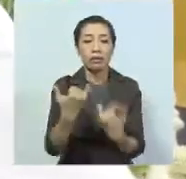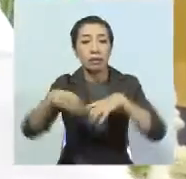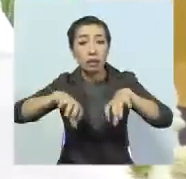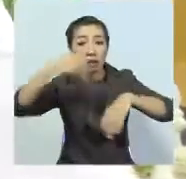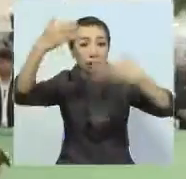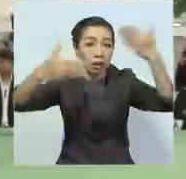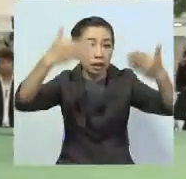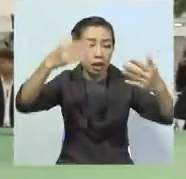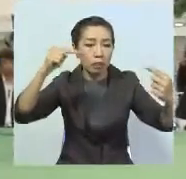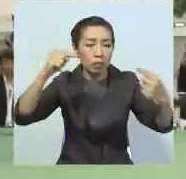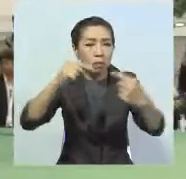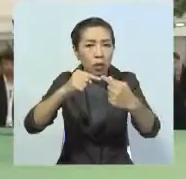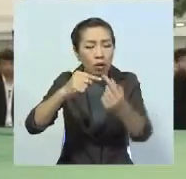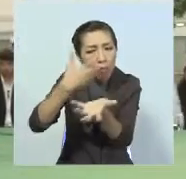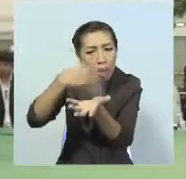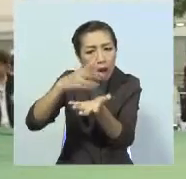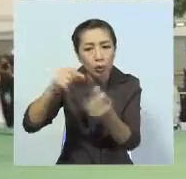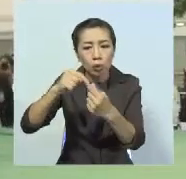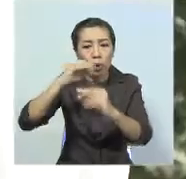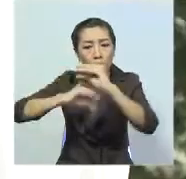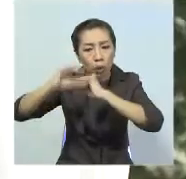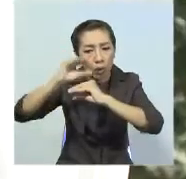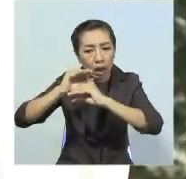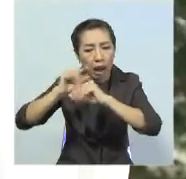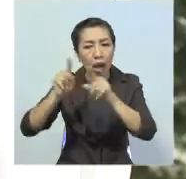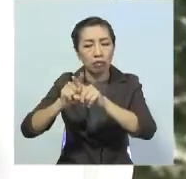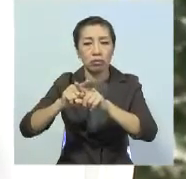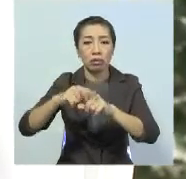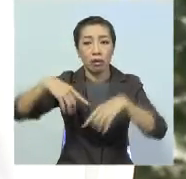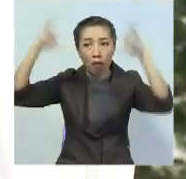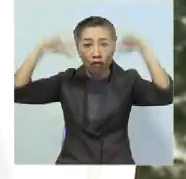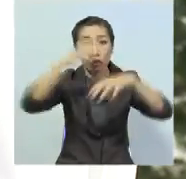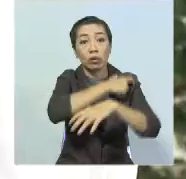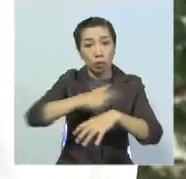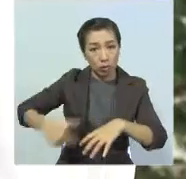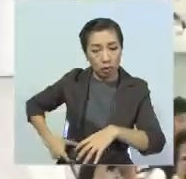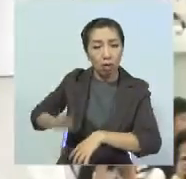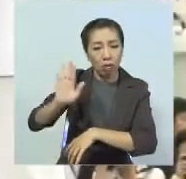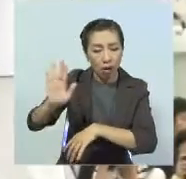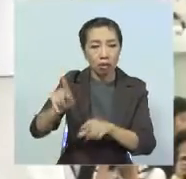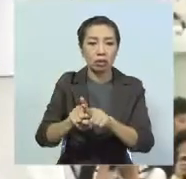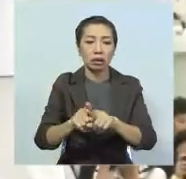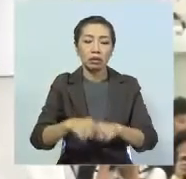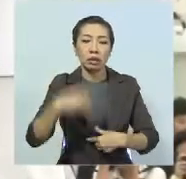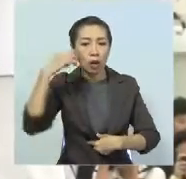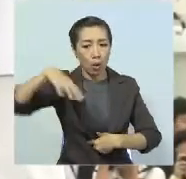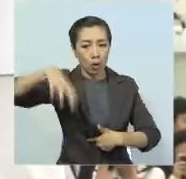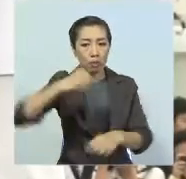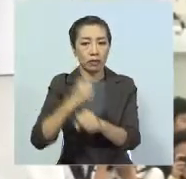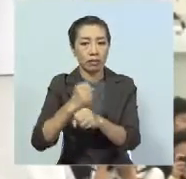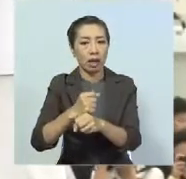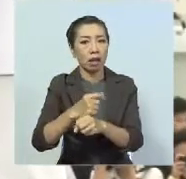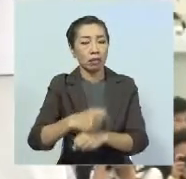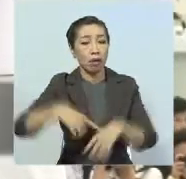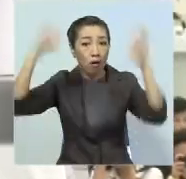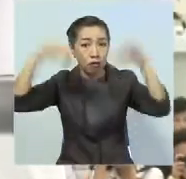การจัดแสดงนิทรรศการที่บอกเล่าความเป็นมาของโครงการพระราชดำริฝนหลวงพันธกิจและภารกิจการปฏิบัติการฝน